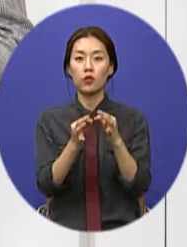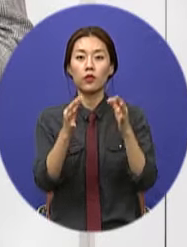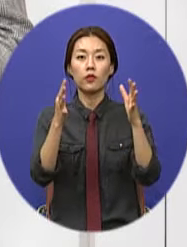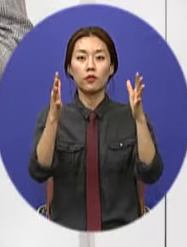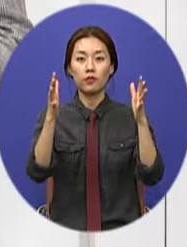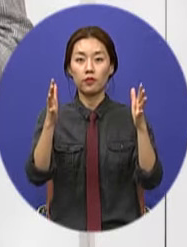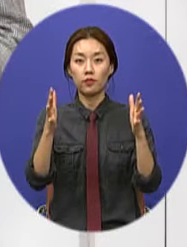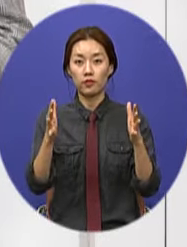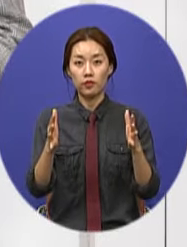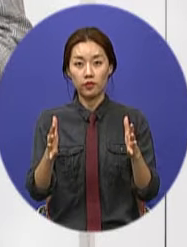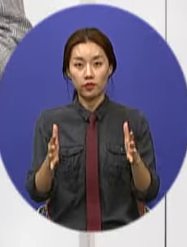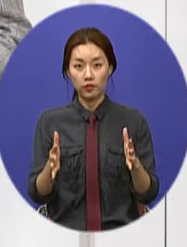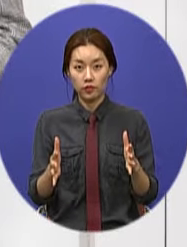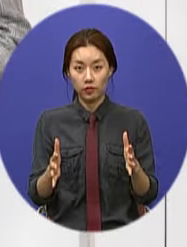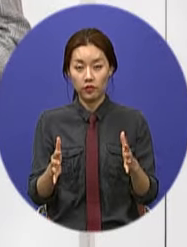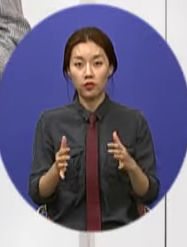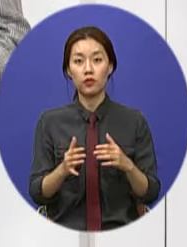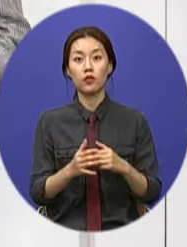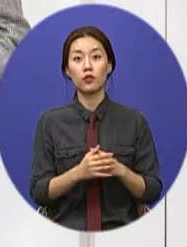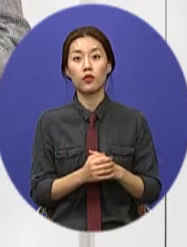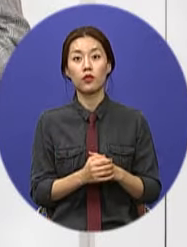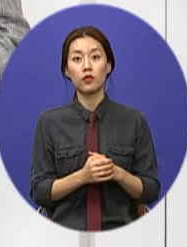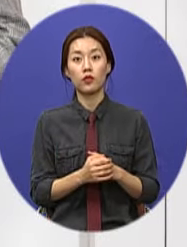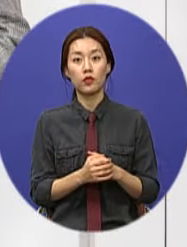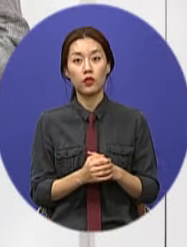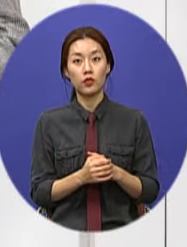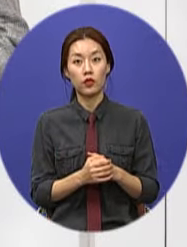헤매였던가. 아, 노래 좋네요.